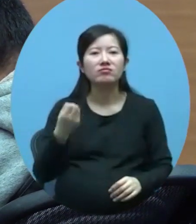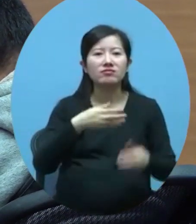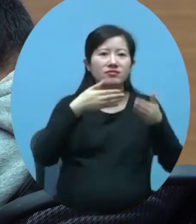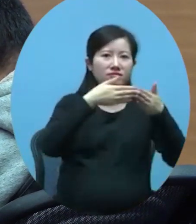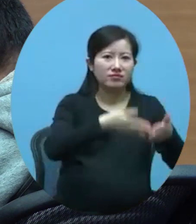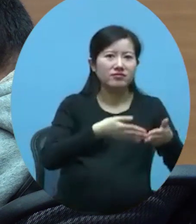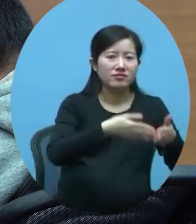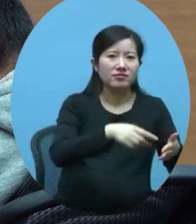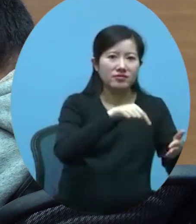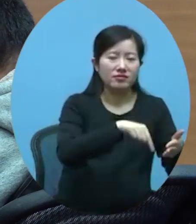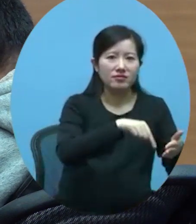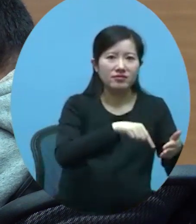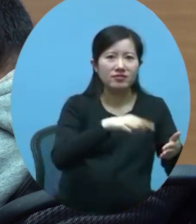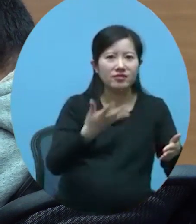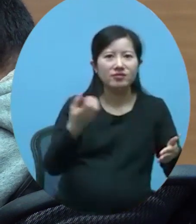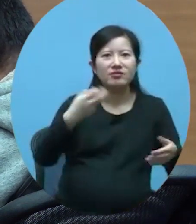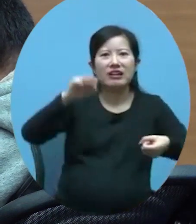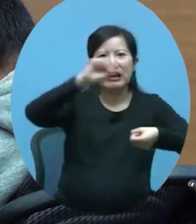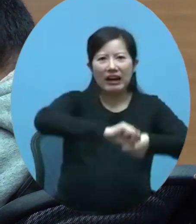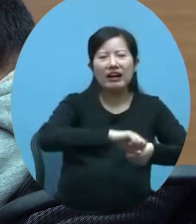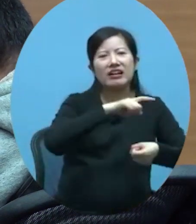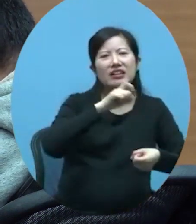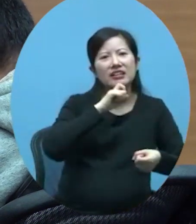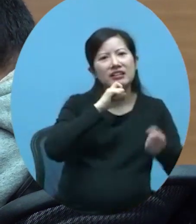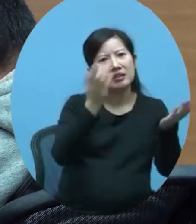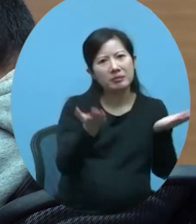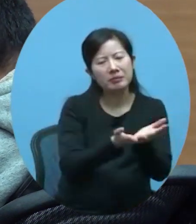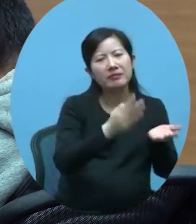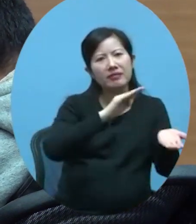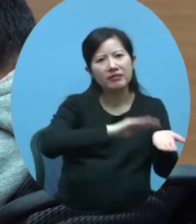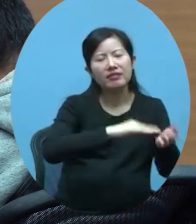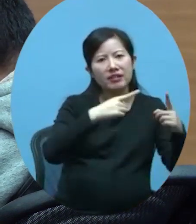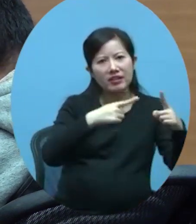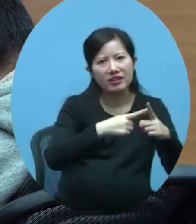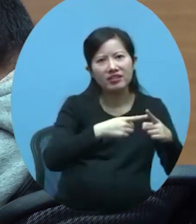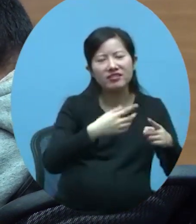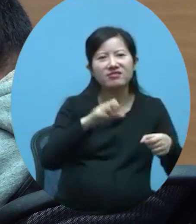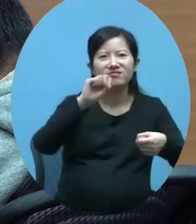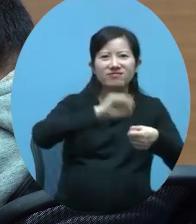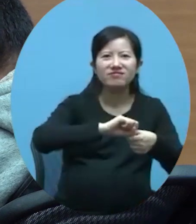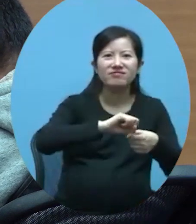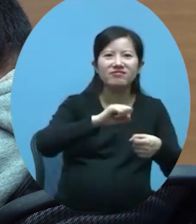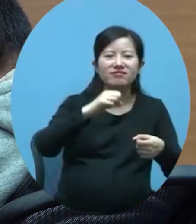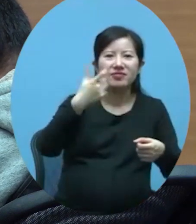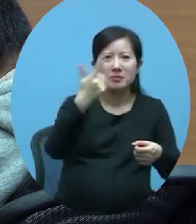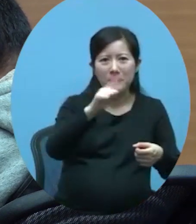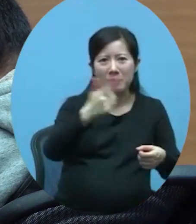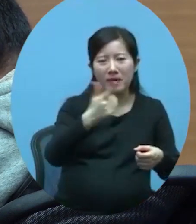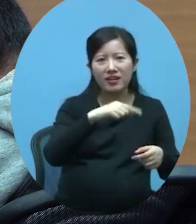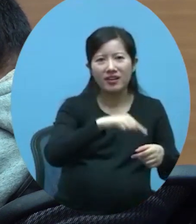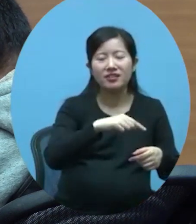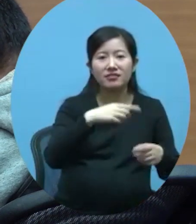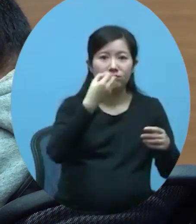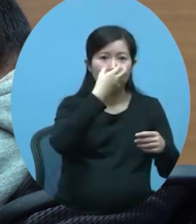上面其實現在有再多一些新增的確診患者有說是都多了幾十宗有八十八人確診當中有沒有